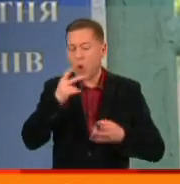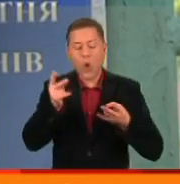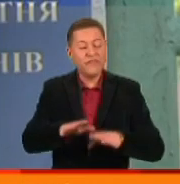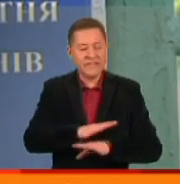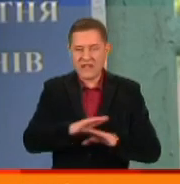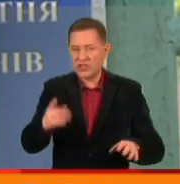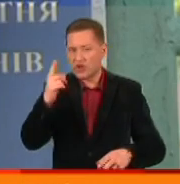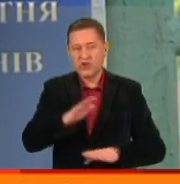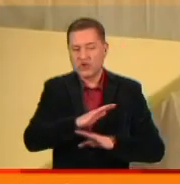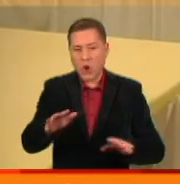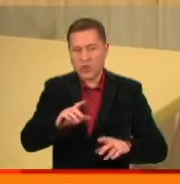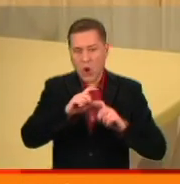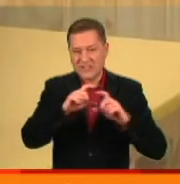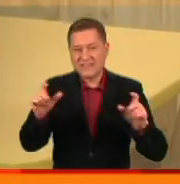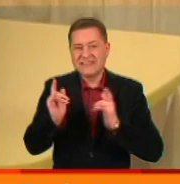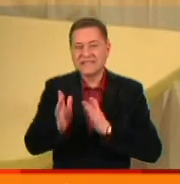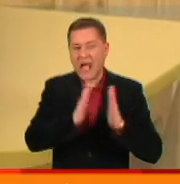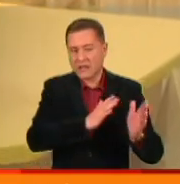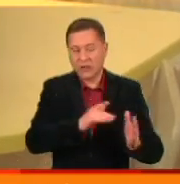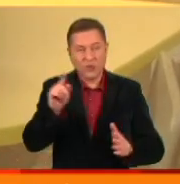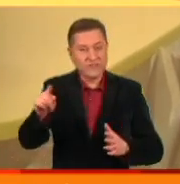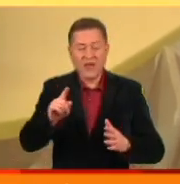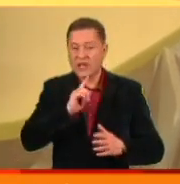залишиться жодного такого закладу, у них просто не буде